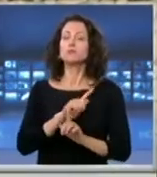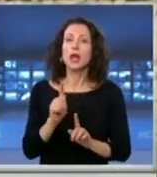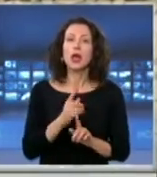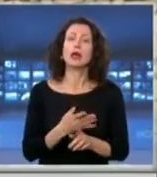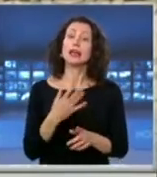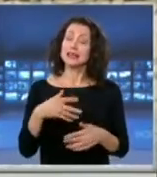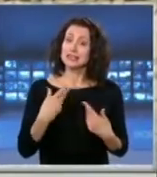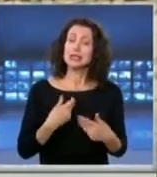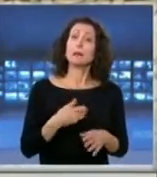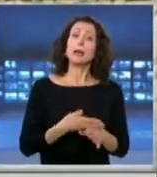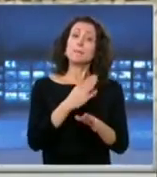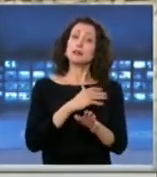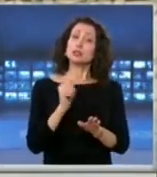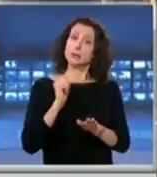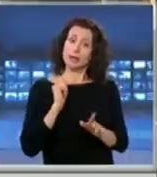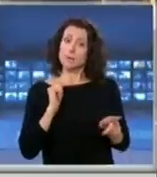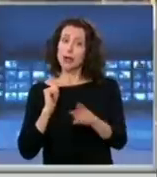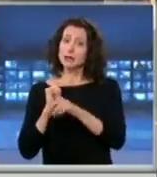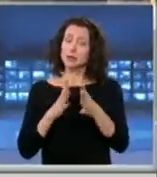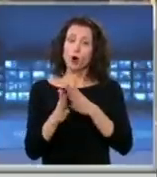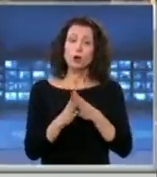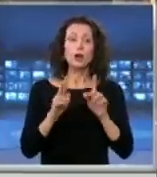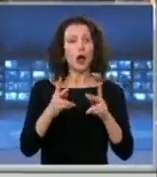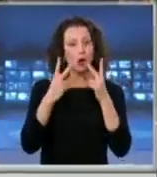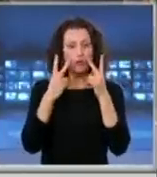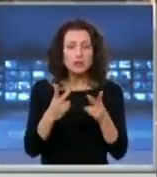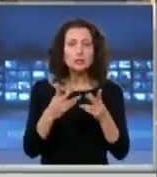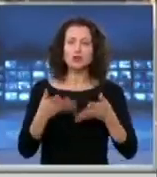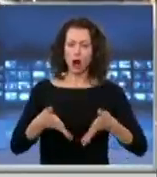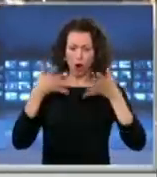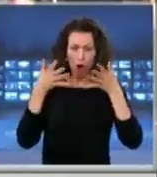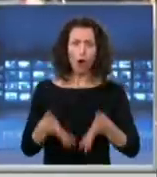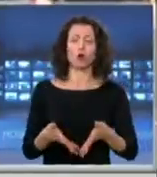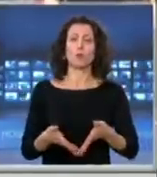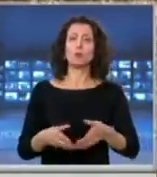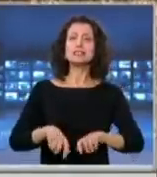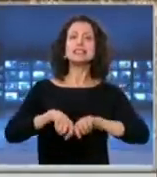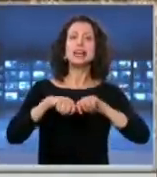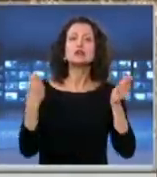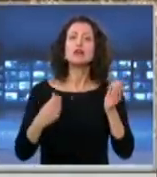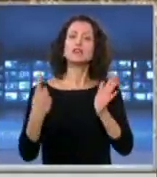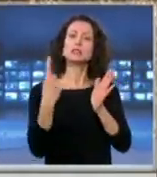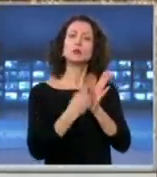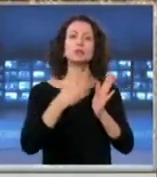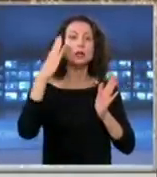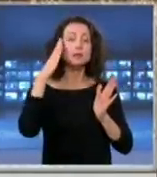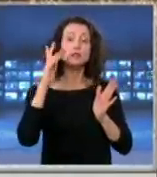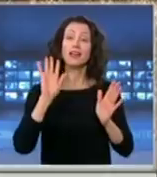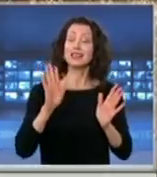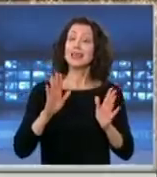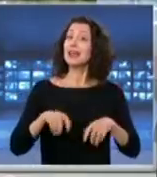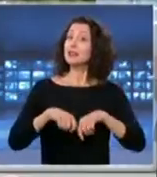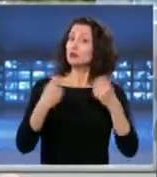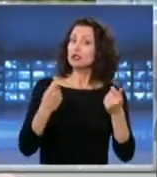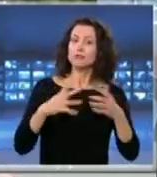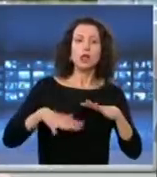случай, там където се налага и се извършва грубо нарушаване на заповедта на министъра и както и нарушаване на обществения ред, разбира се,